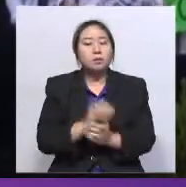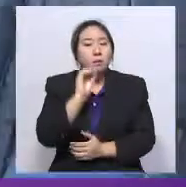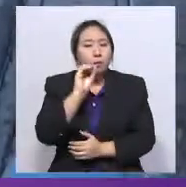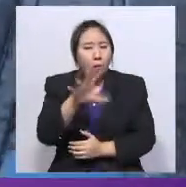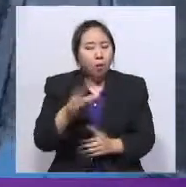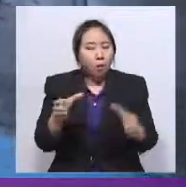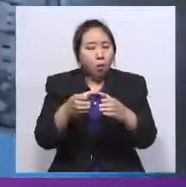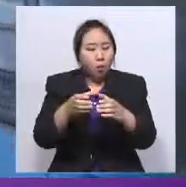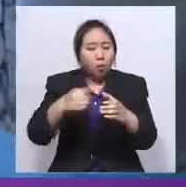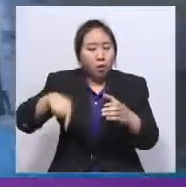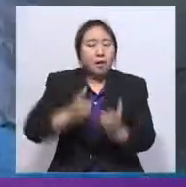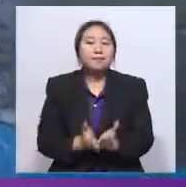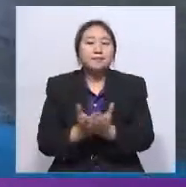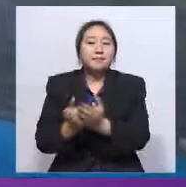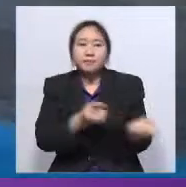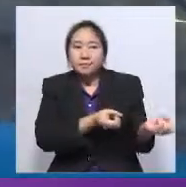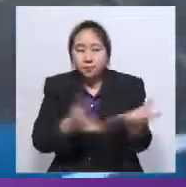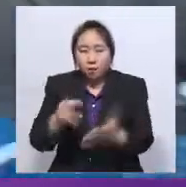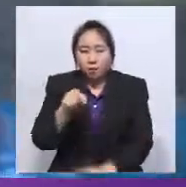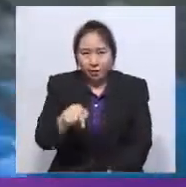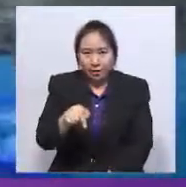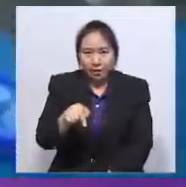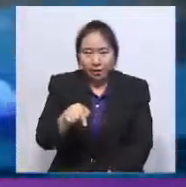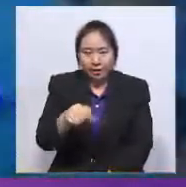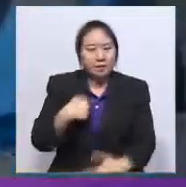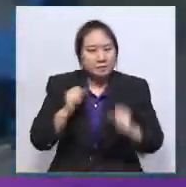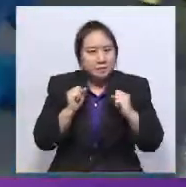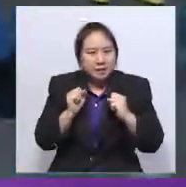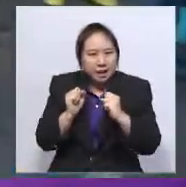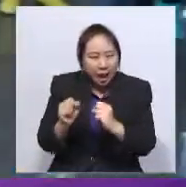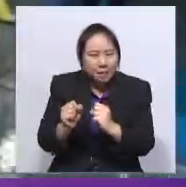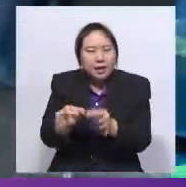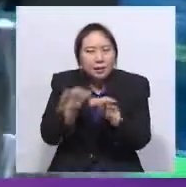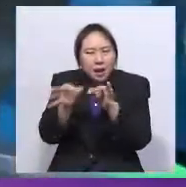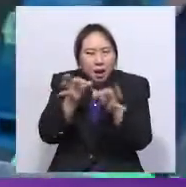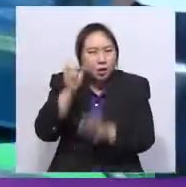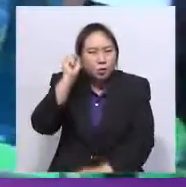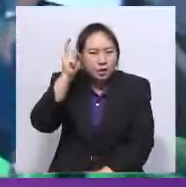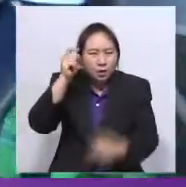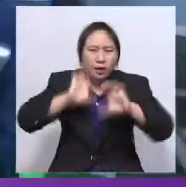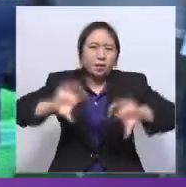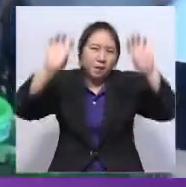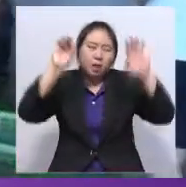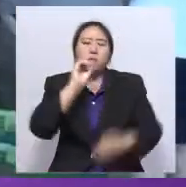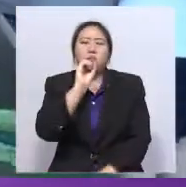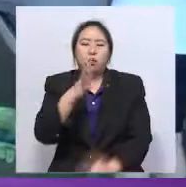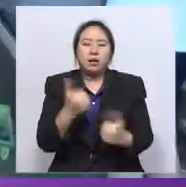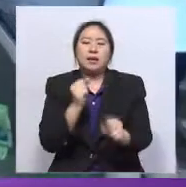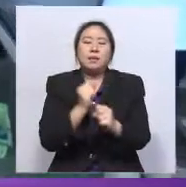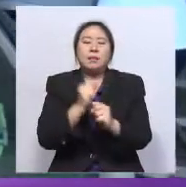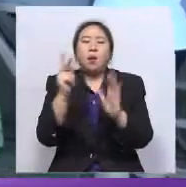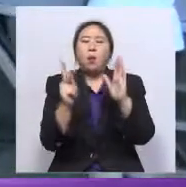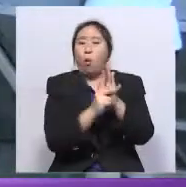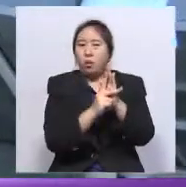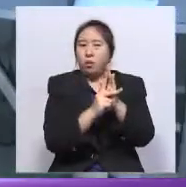คะว่ากลุ่มผู้ประกอบการประมงนั้นเป็นความพยายามที่จะชี้แจงให้เข้าใจโดยรัฐบาลยืนยันว่าการทำตาม